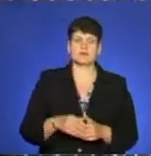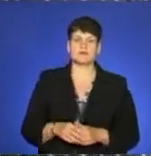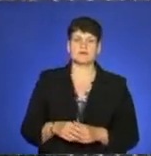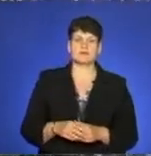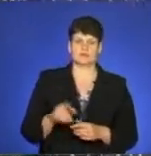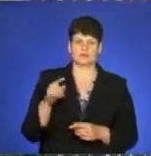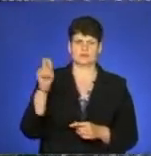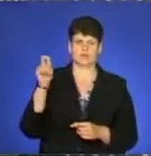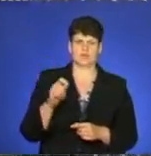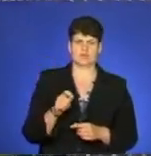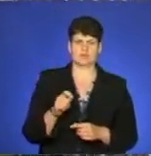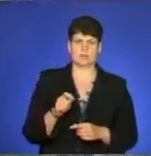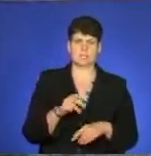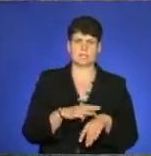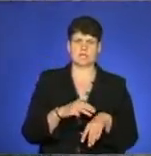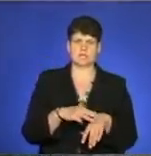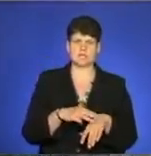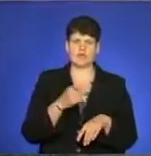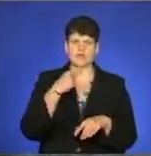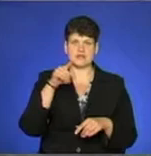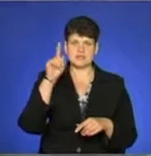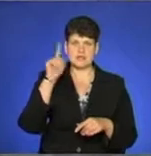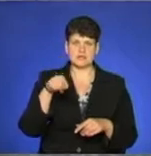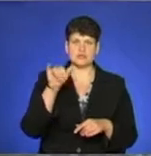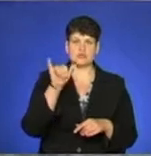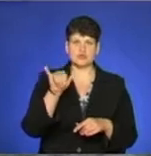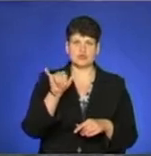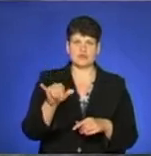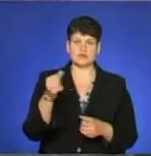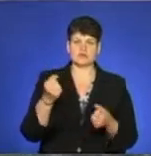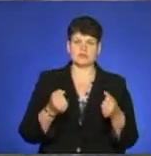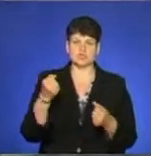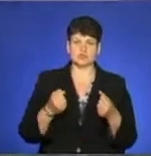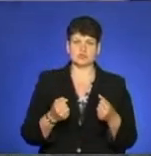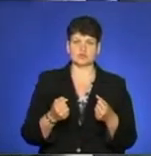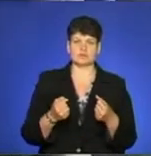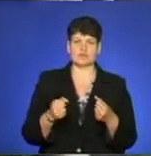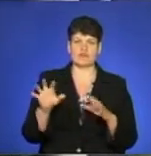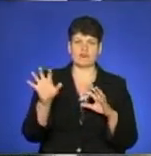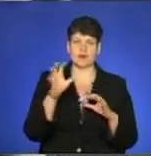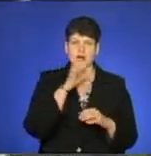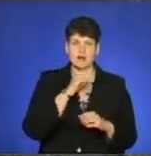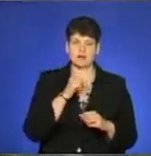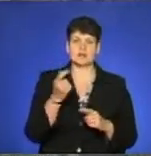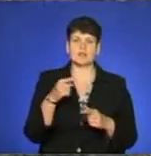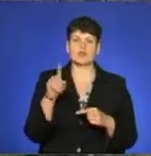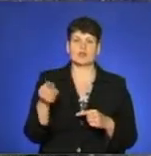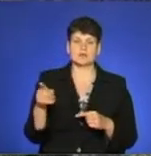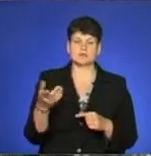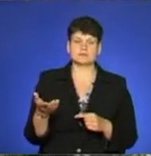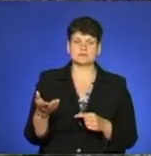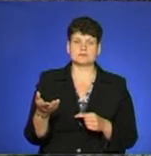тут приїжджає цей, міліція каже, ви знаєте, каже, що вас машину з стоянки забрали. То я кажу, виїжджала, який